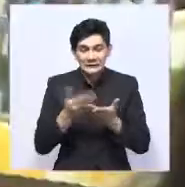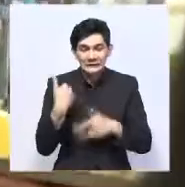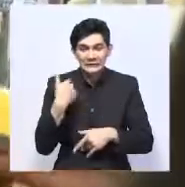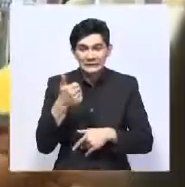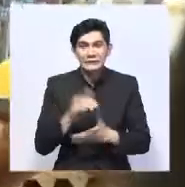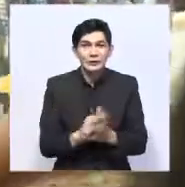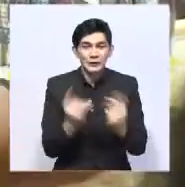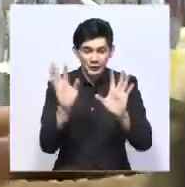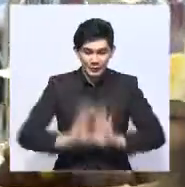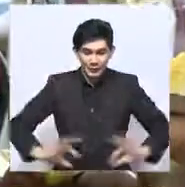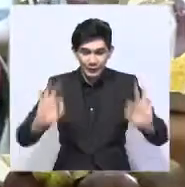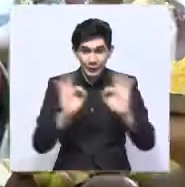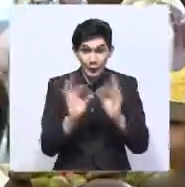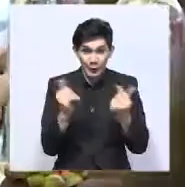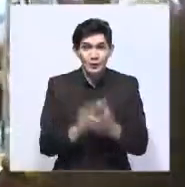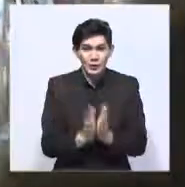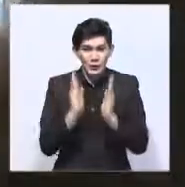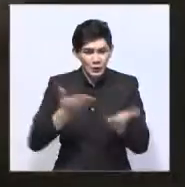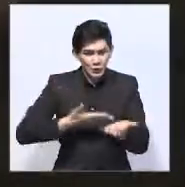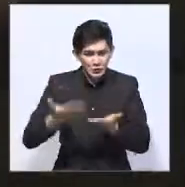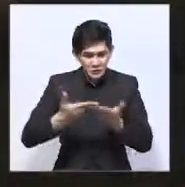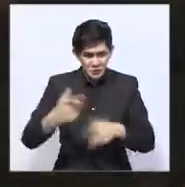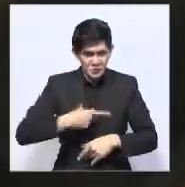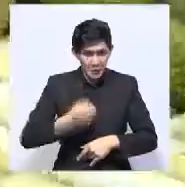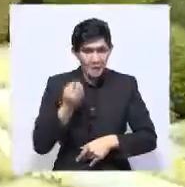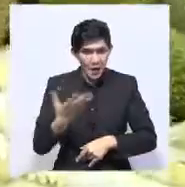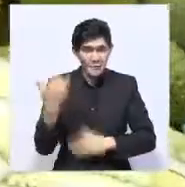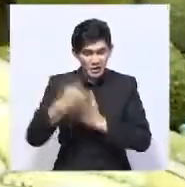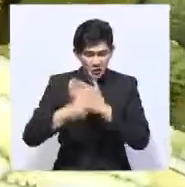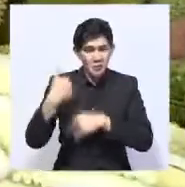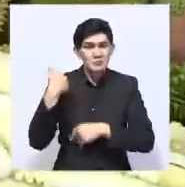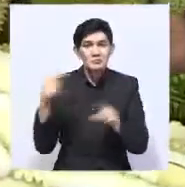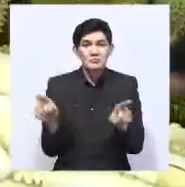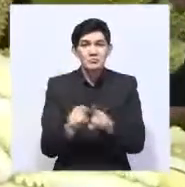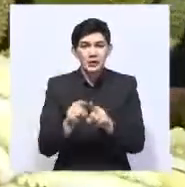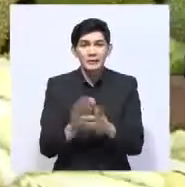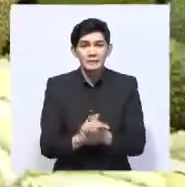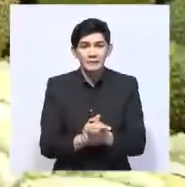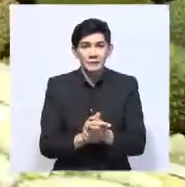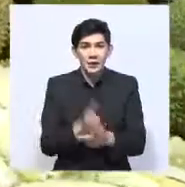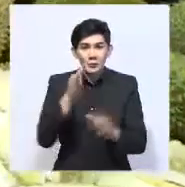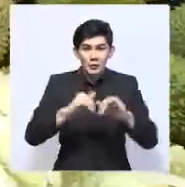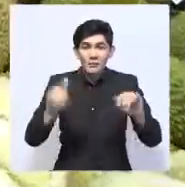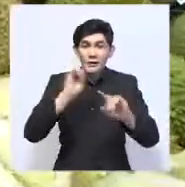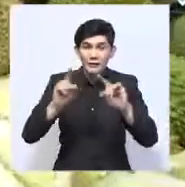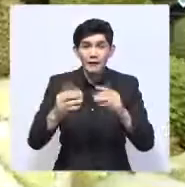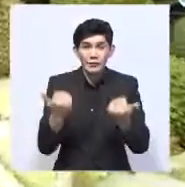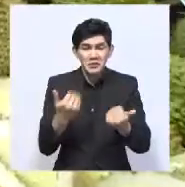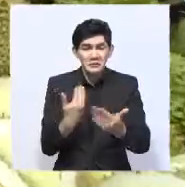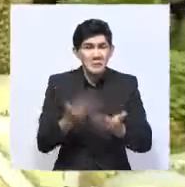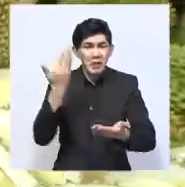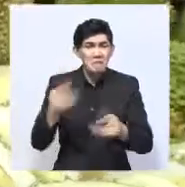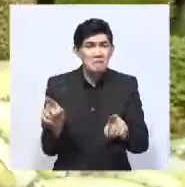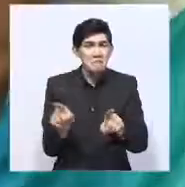ได้นะคะและที่สำคัญตอนนี้เขาบอกว่าโอ้โหได้รับเสียงตอบรับที่ดีในตลาดต่างประเทศค่ะรวมถึงผลไม้ชนิดอื่นๆค่ะมีราค